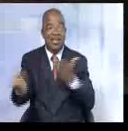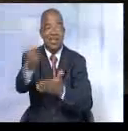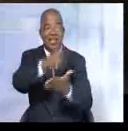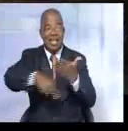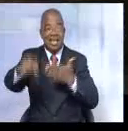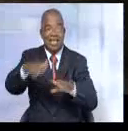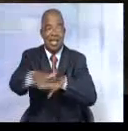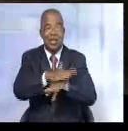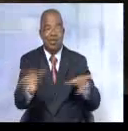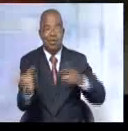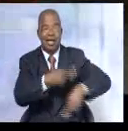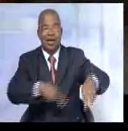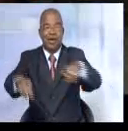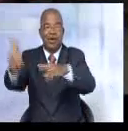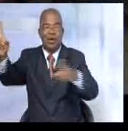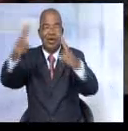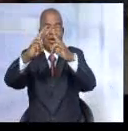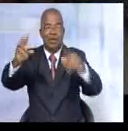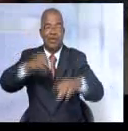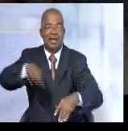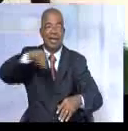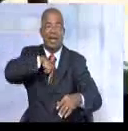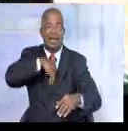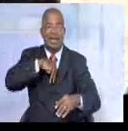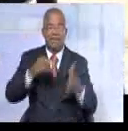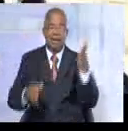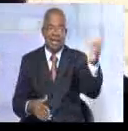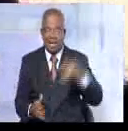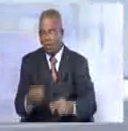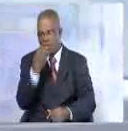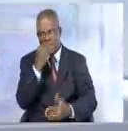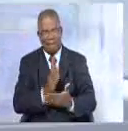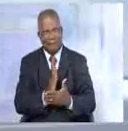tous les petits commerces sont exercés et chacun y gagne.